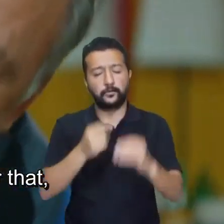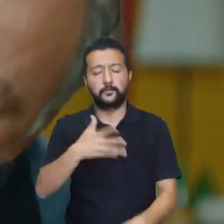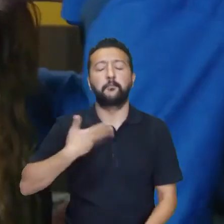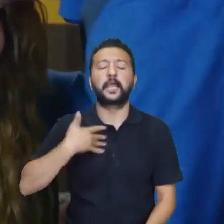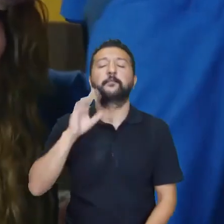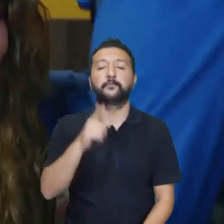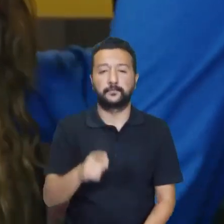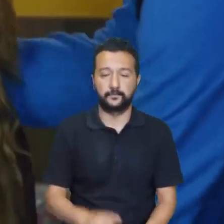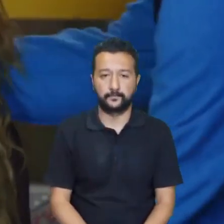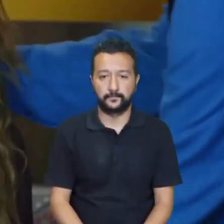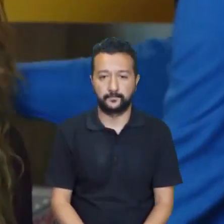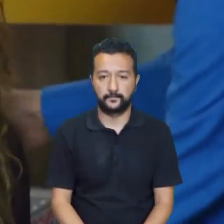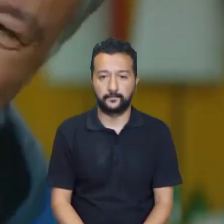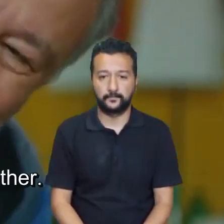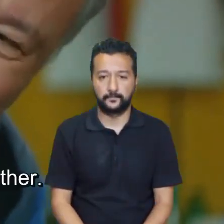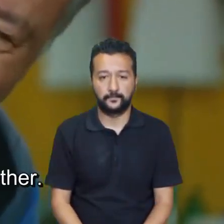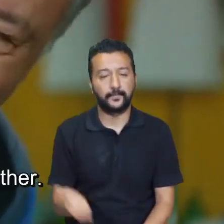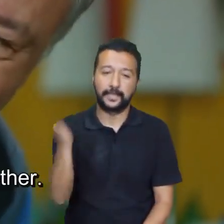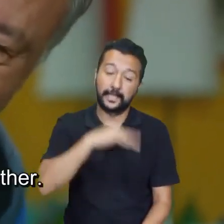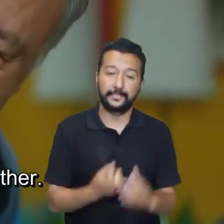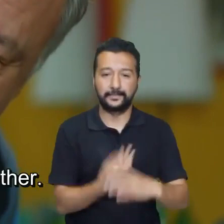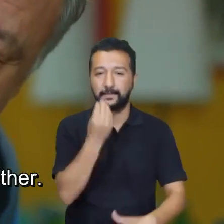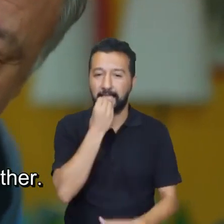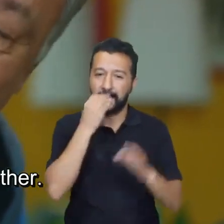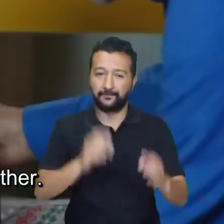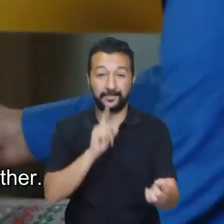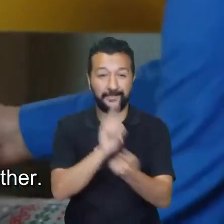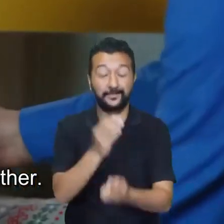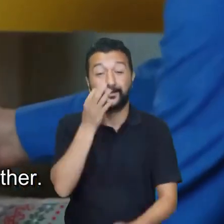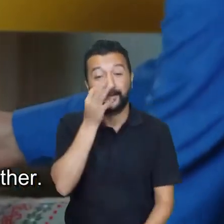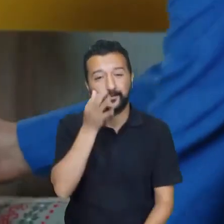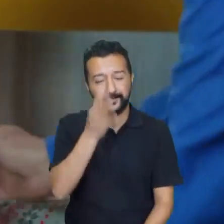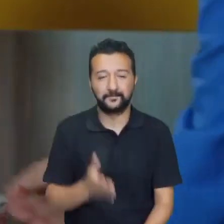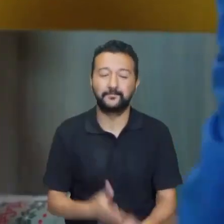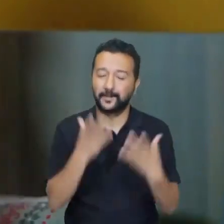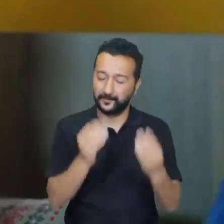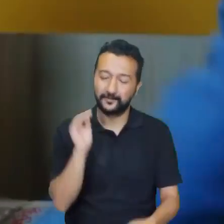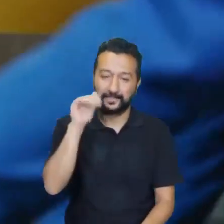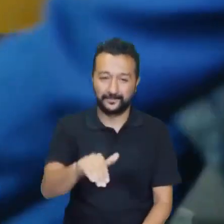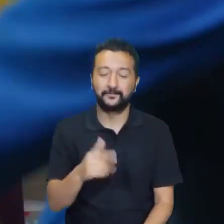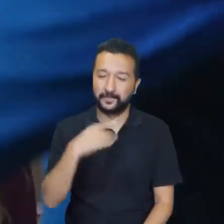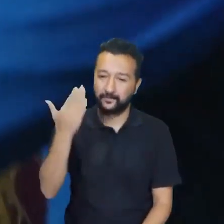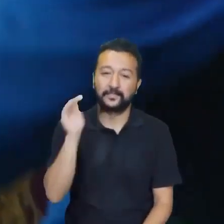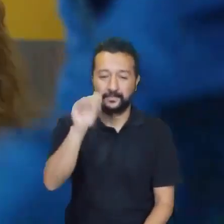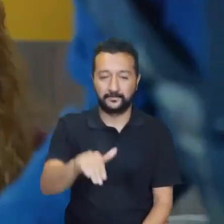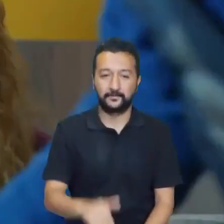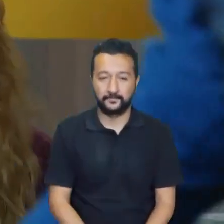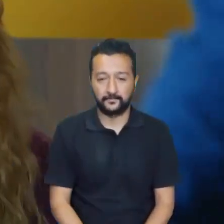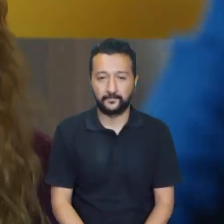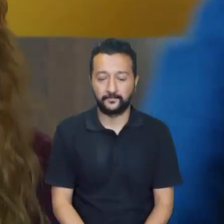merak etme. Alnından öptü. Hadi gel kahvaltı edelim karşılıklı. Çok özlemişim. Tamam, geliyorum birazdan.